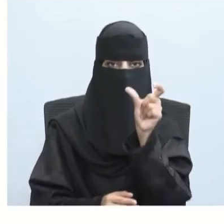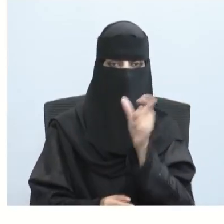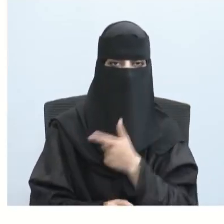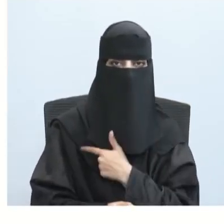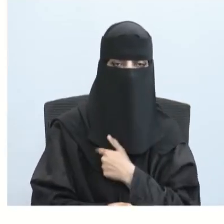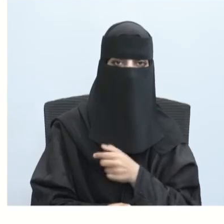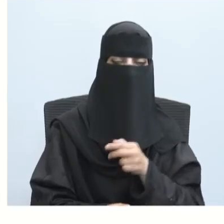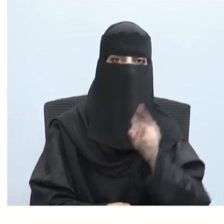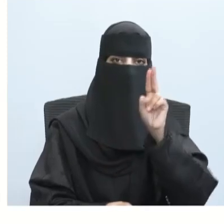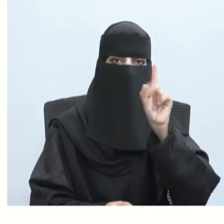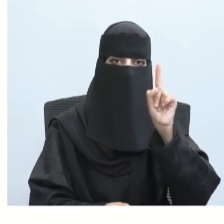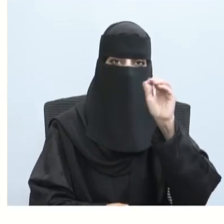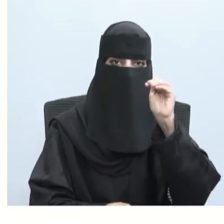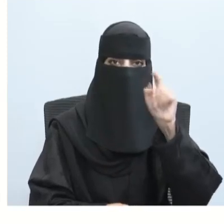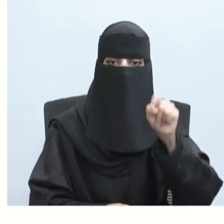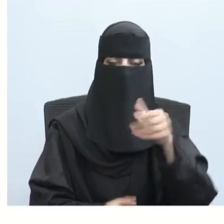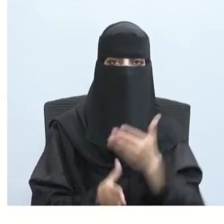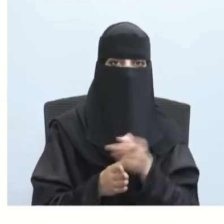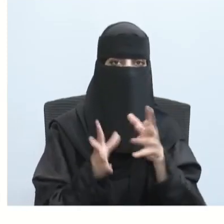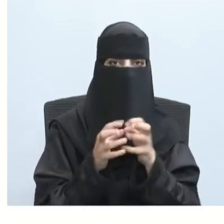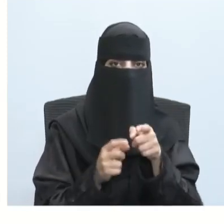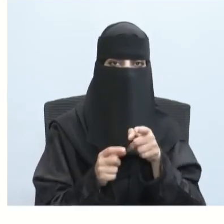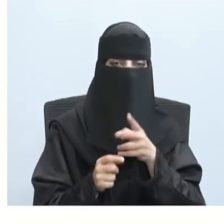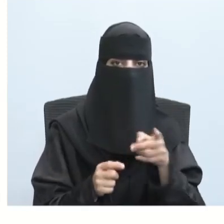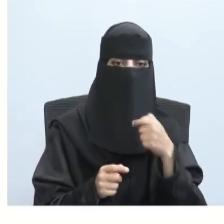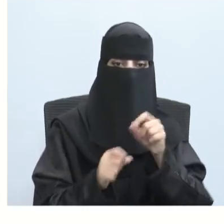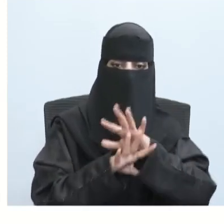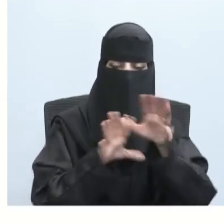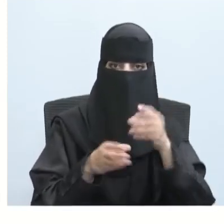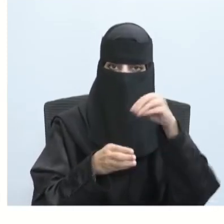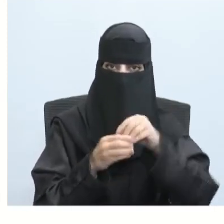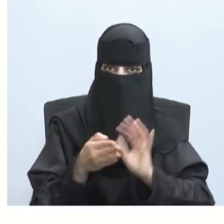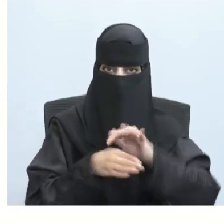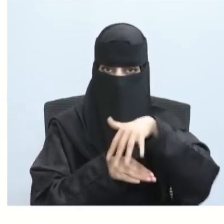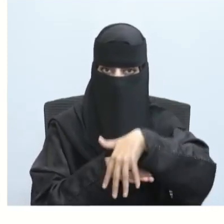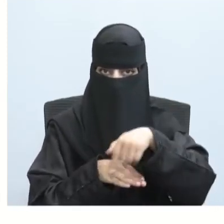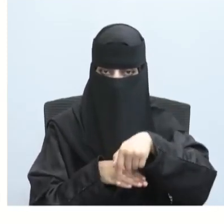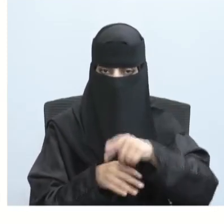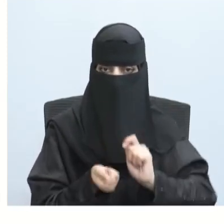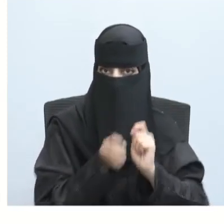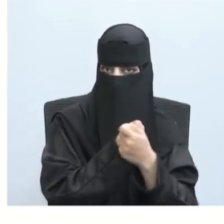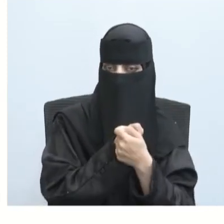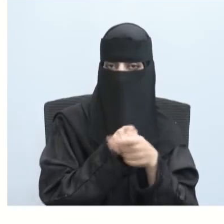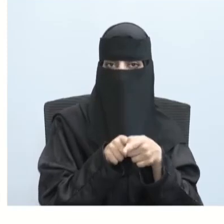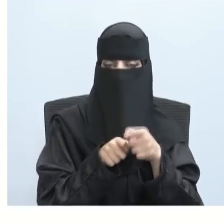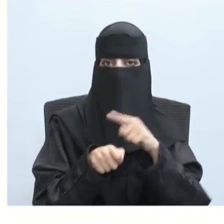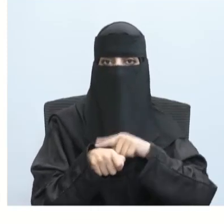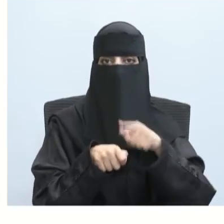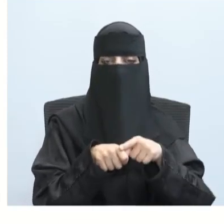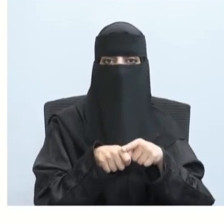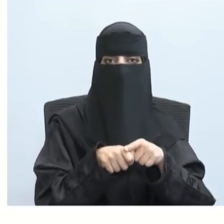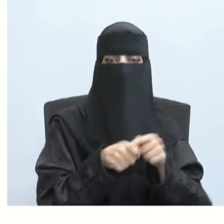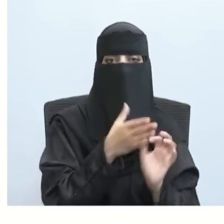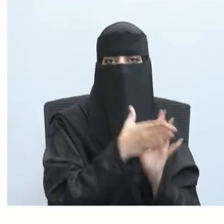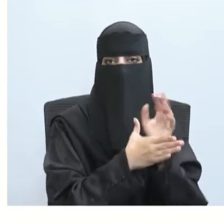التحولات الماده التبخر نشير الى ان جميع السوائل يمكن ان تتغير حالتها الى